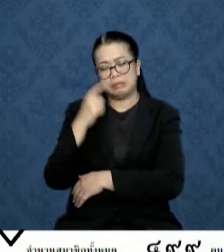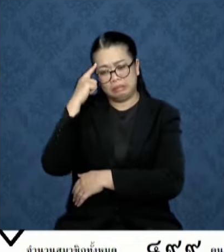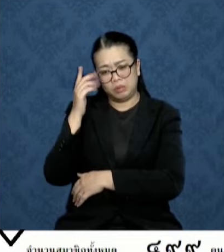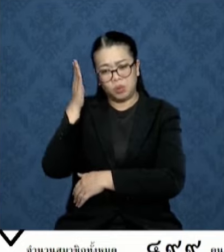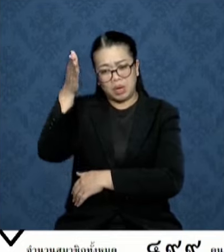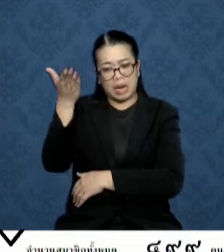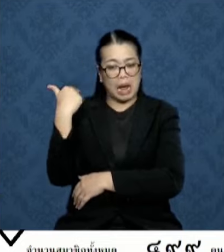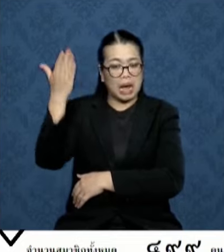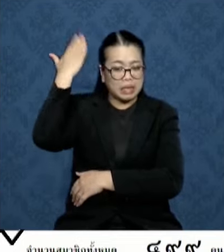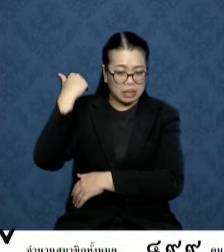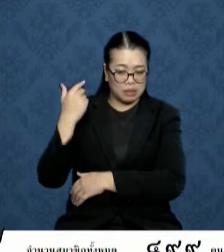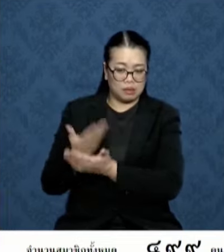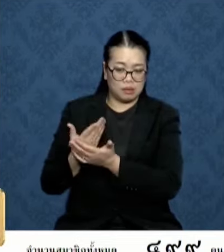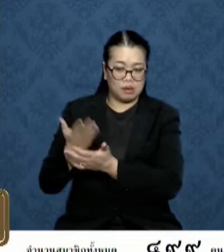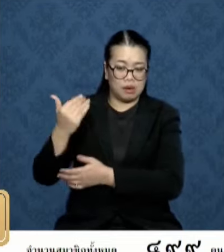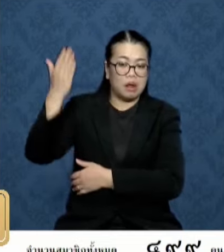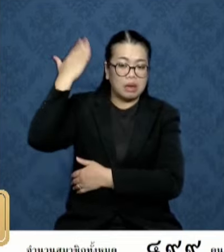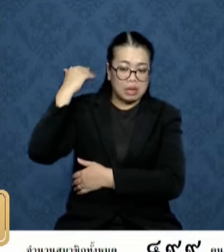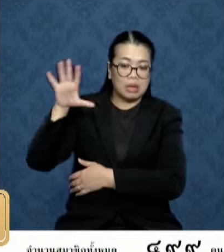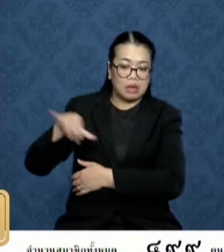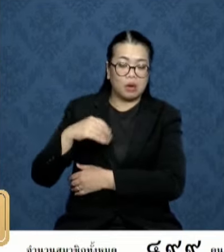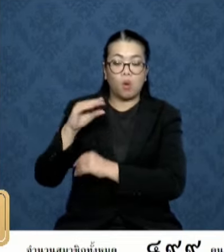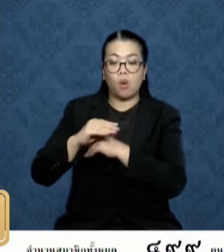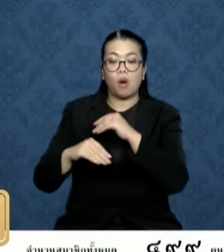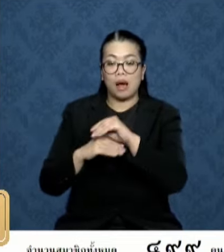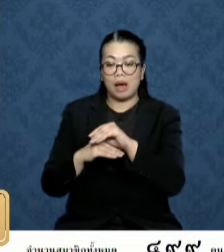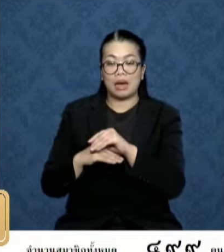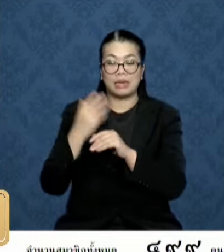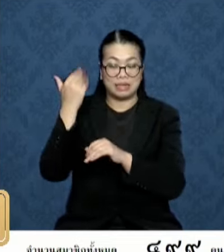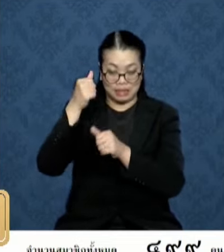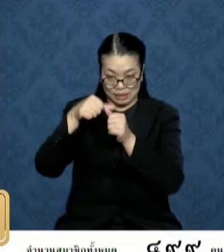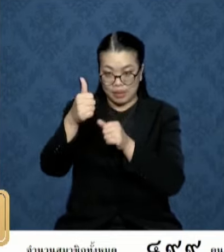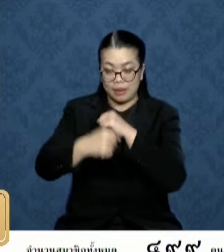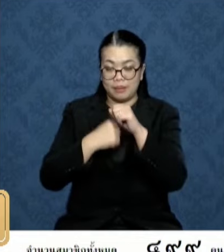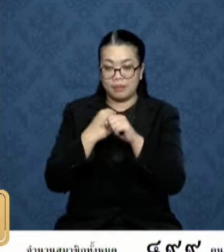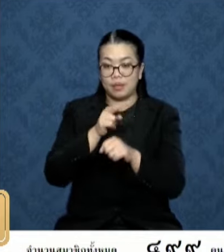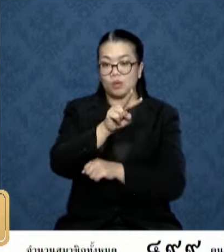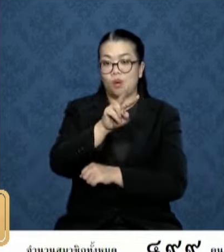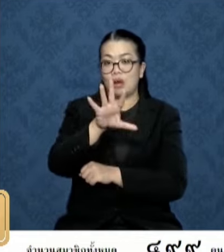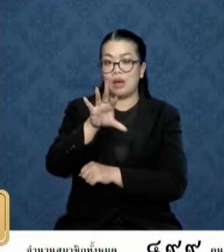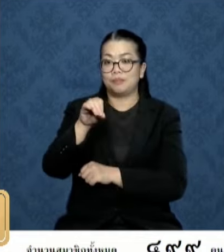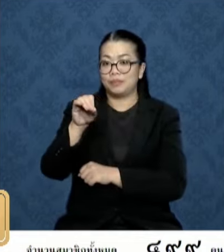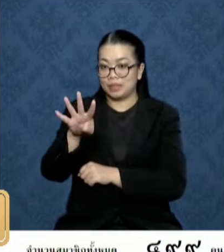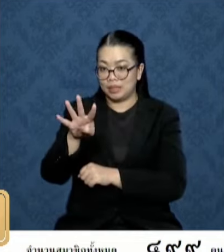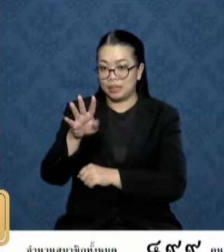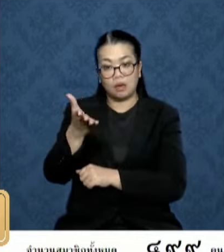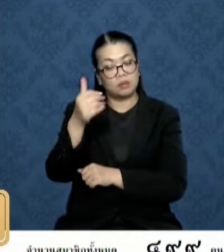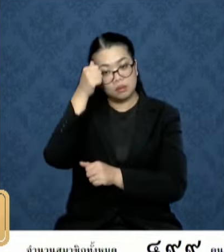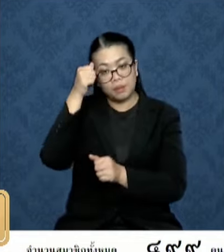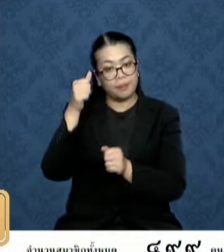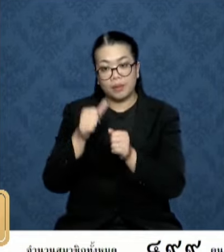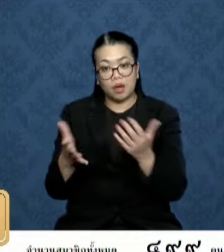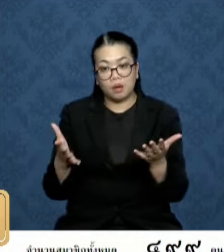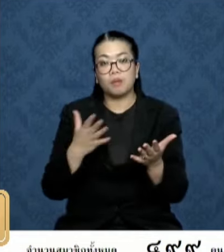ลค่าในอดีตครับท่านประทานจำโครงการหนึใอดีตเมื่ปี 2554 ไดมยครับท่านอาจะจไม่ได้